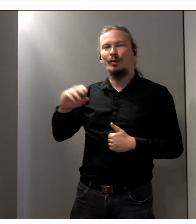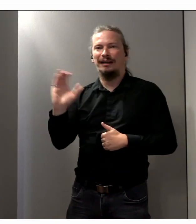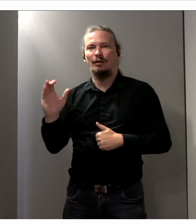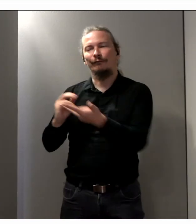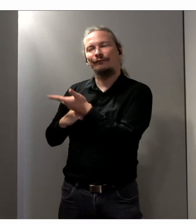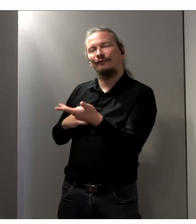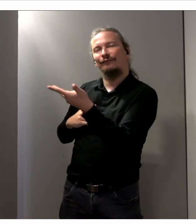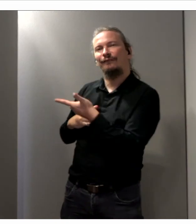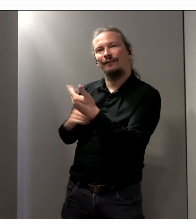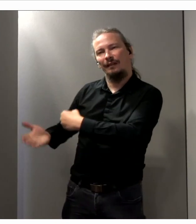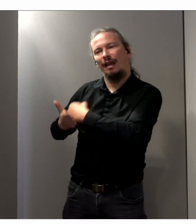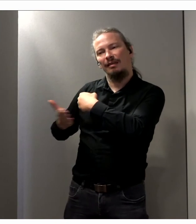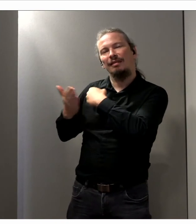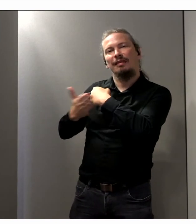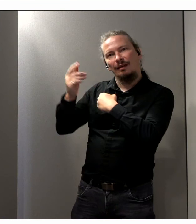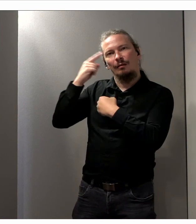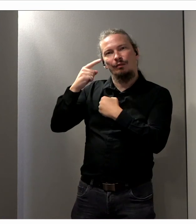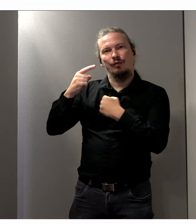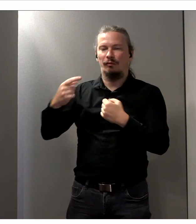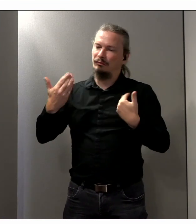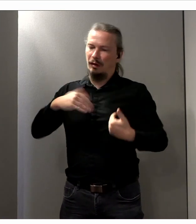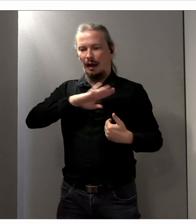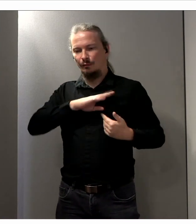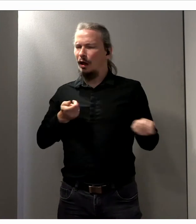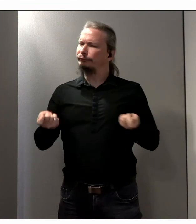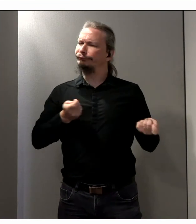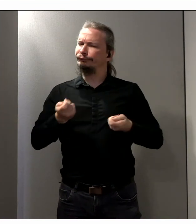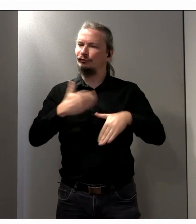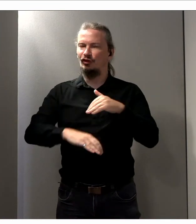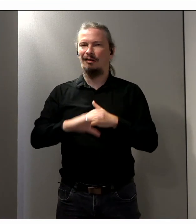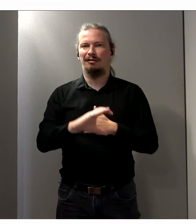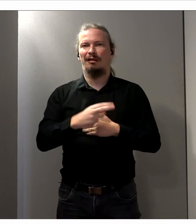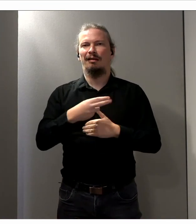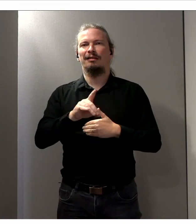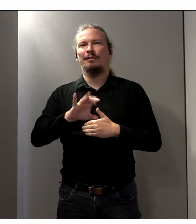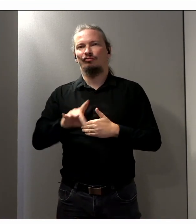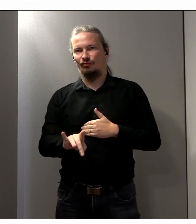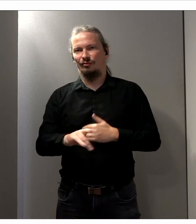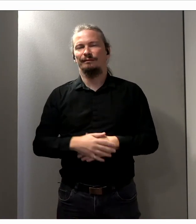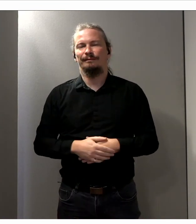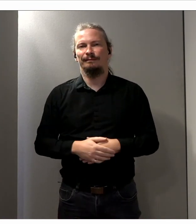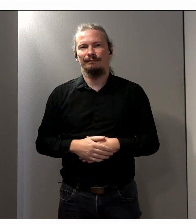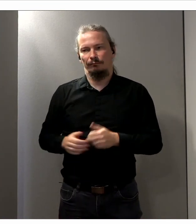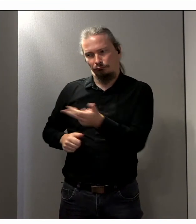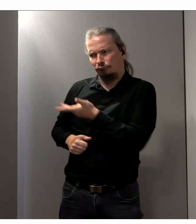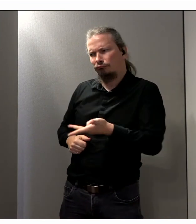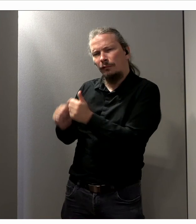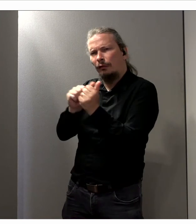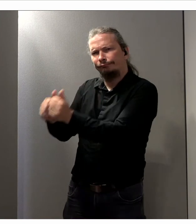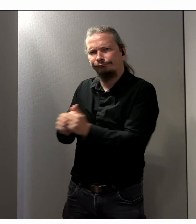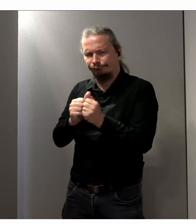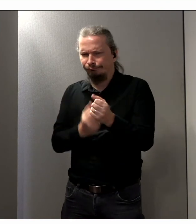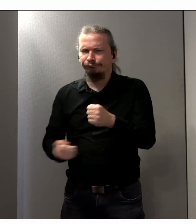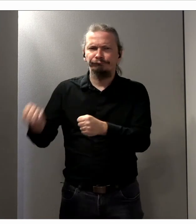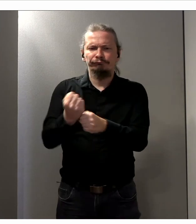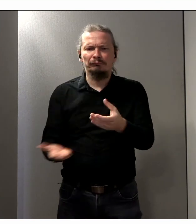Christophe Cadiou, qui m'assistent et m'accompagnent dans mes responsabilités au CNCPH. et avec qui je co-construis des interventions et